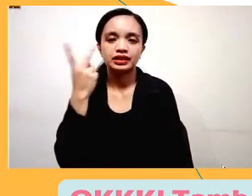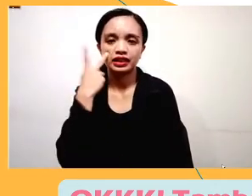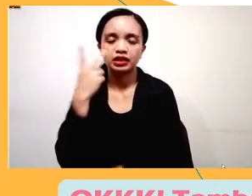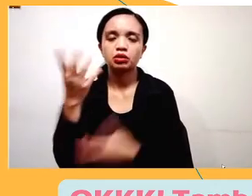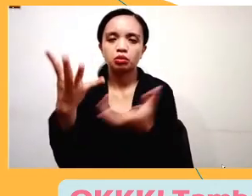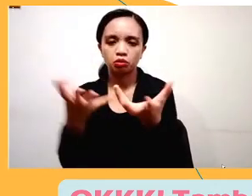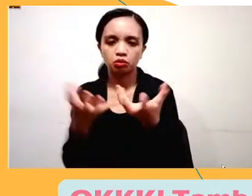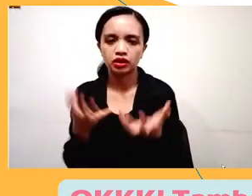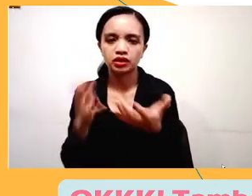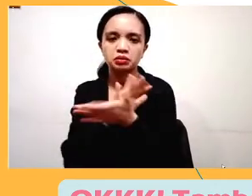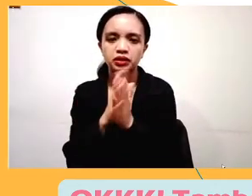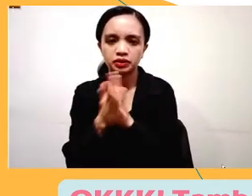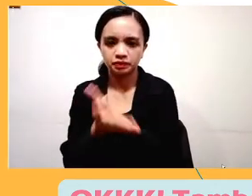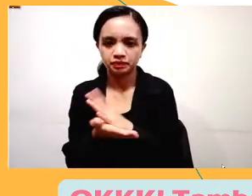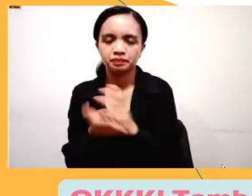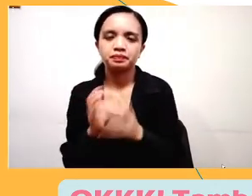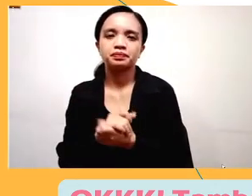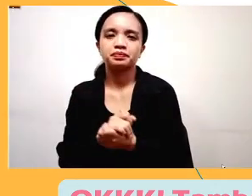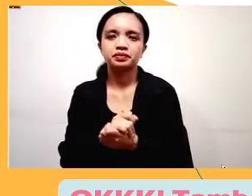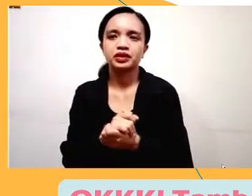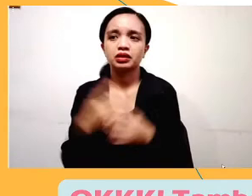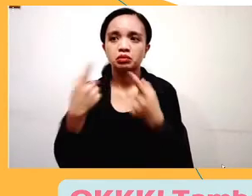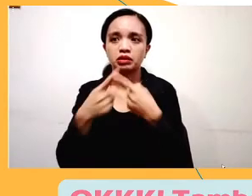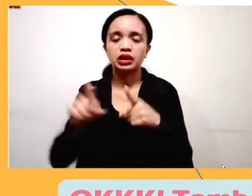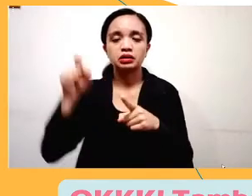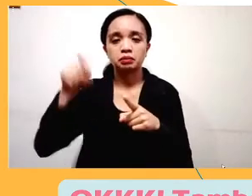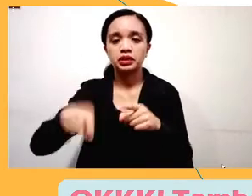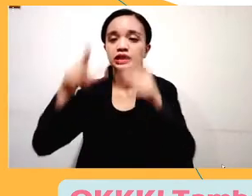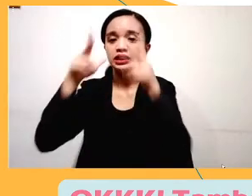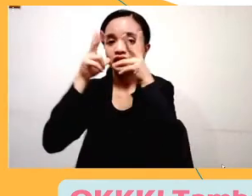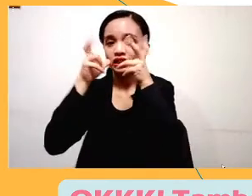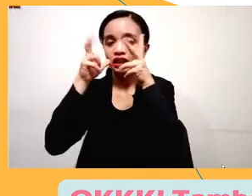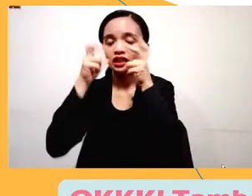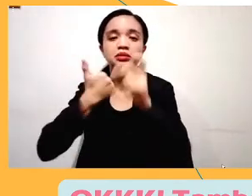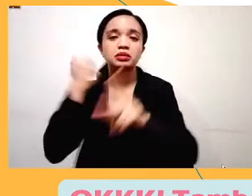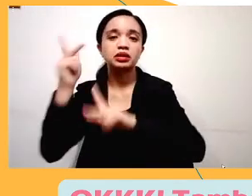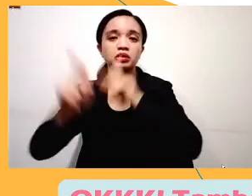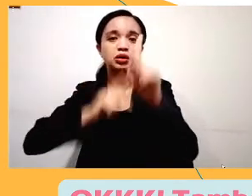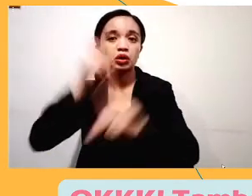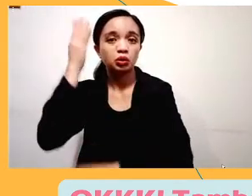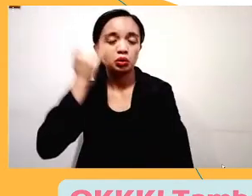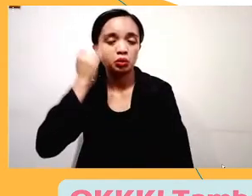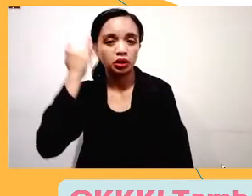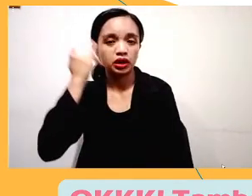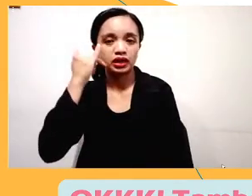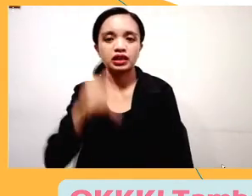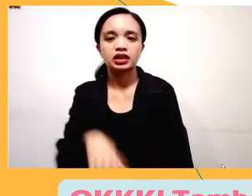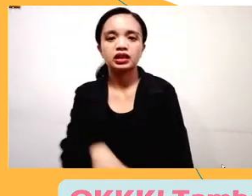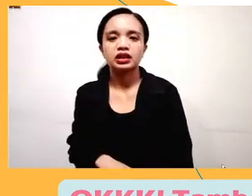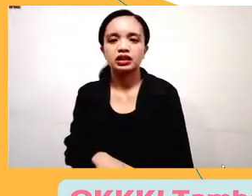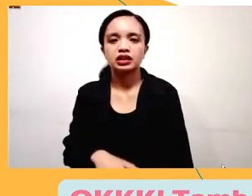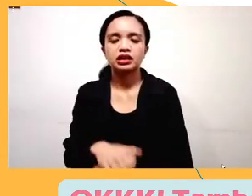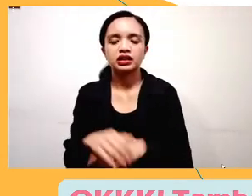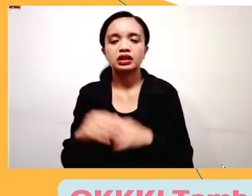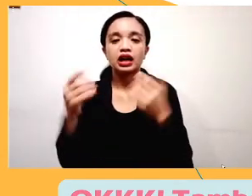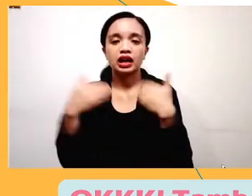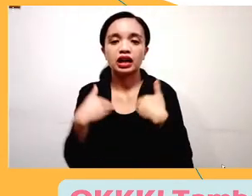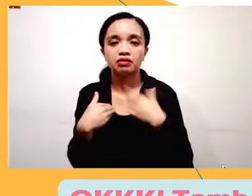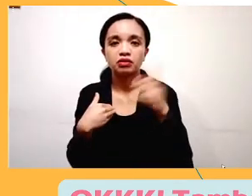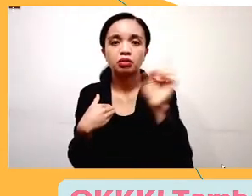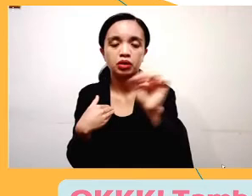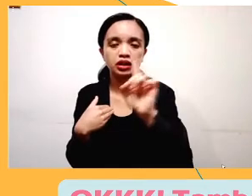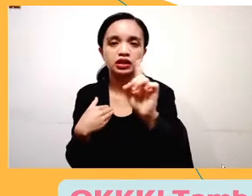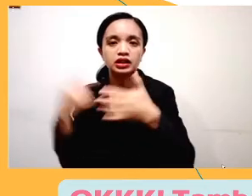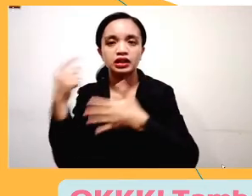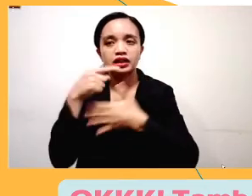maging contribution. But you also listen to others because yung isang field, hindi siya stand alone. meron siyang mga bagay na